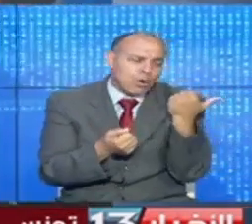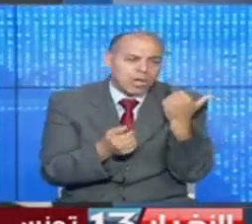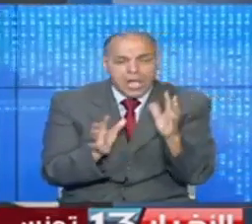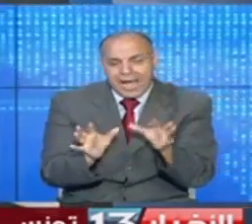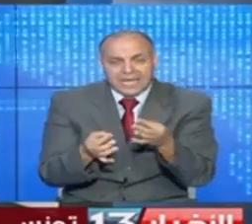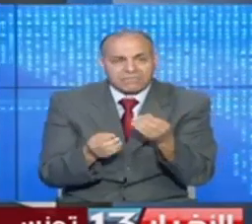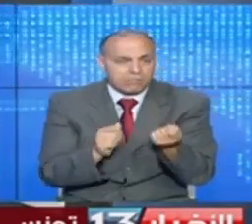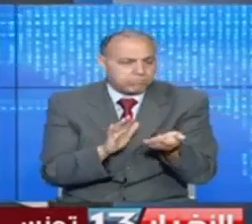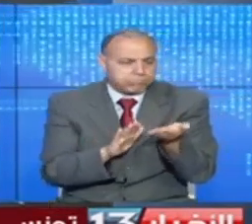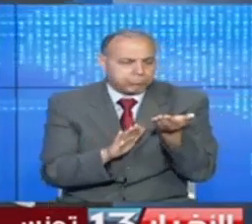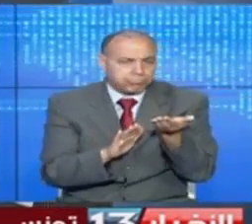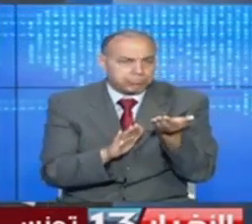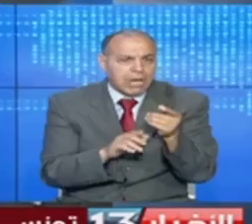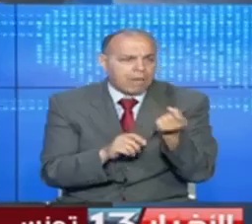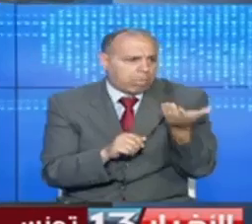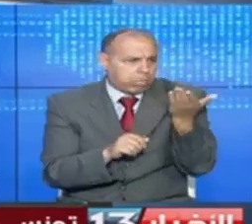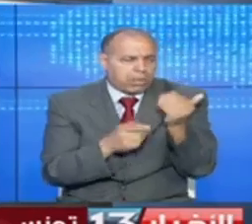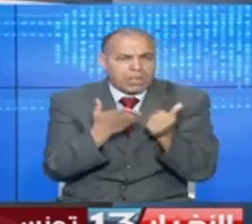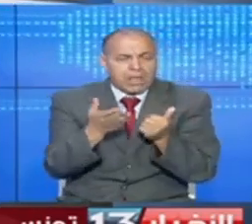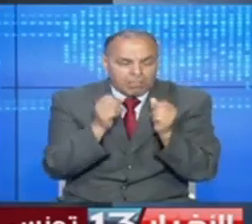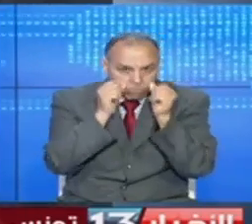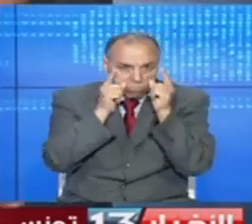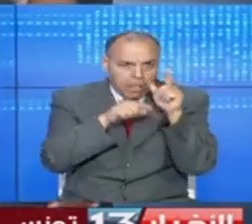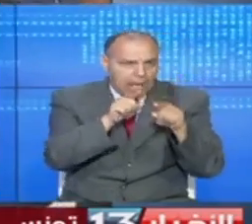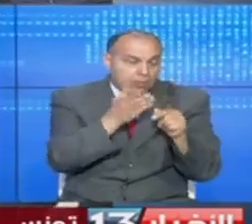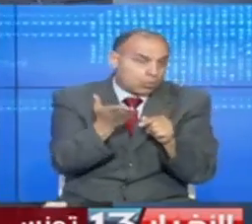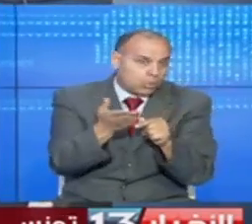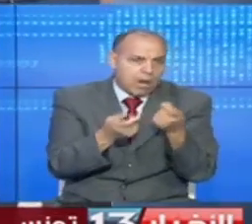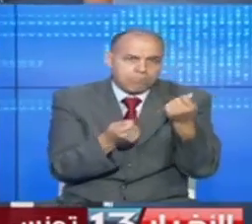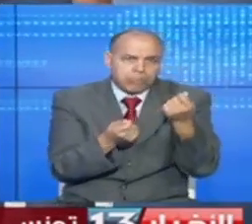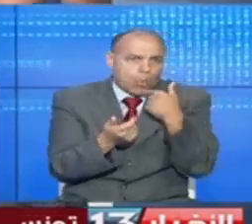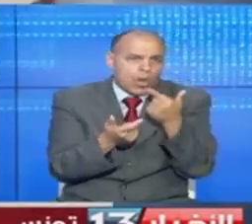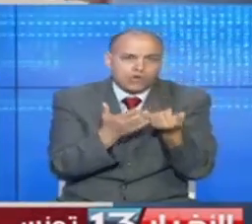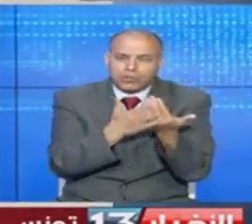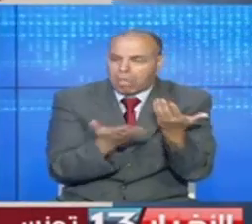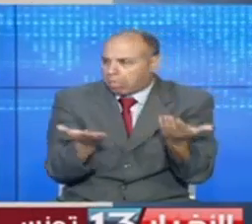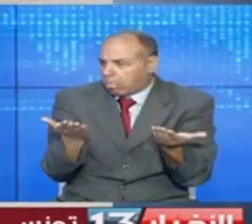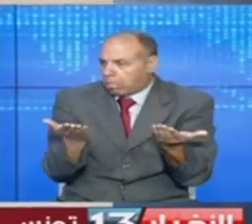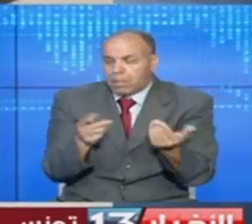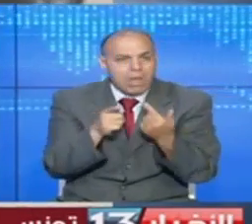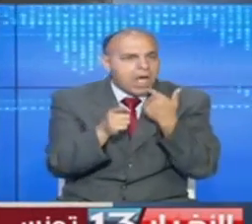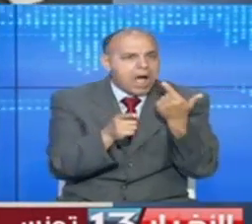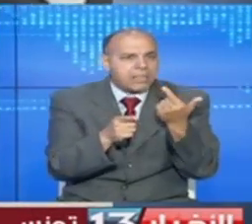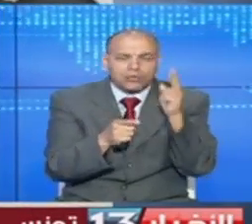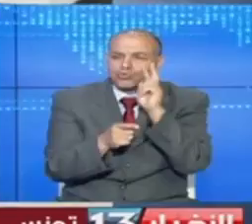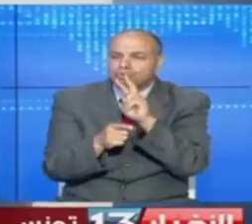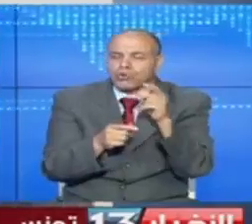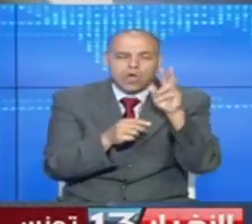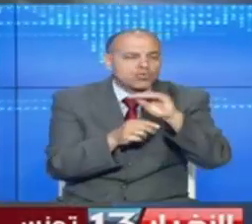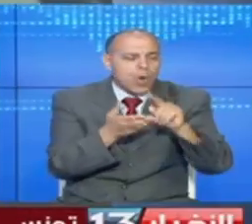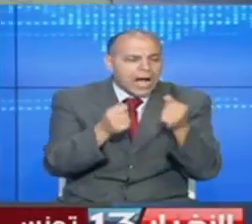كشفت عن ارتفاع المهول في أثمانها، فاق في بعض الأحيان أسعار السيارات الجديدة حسب زائري هذه